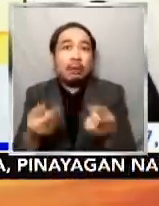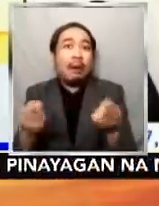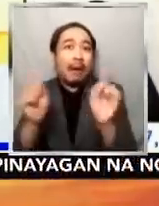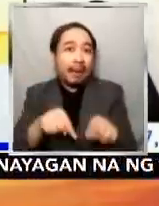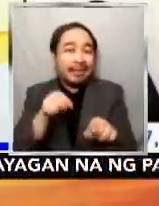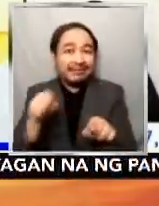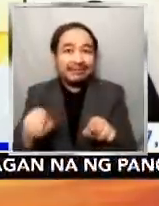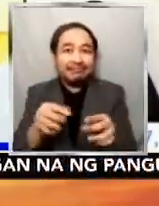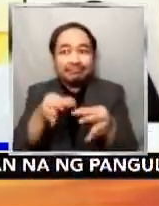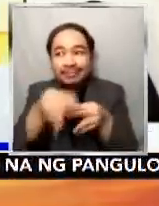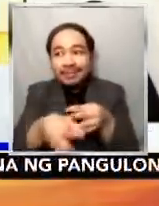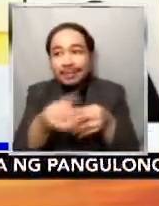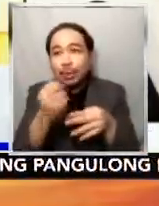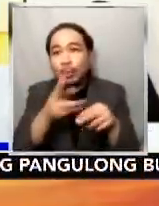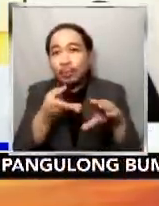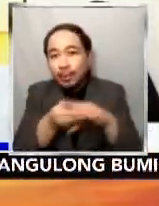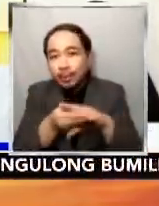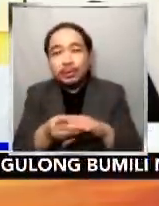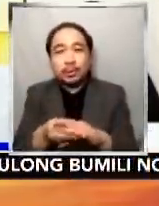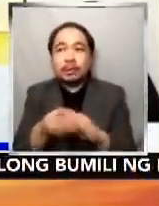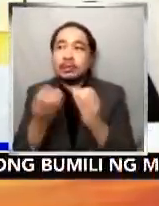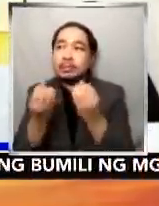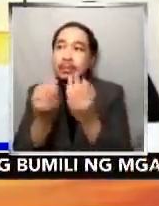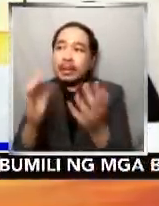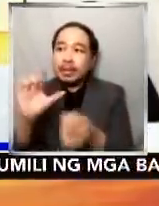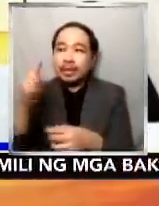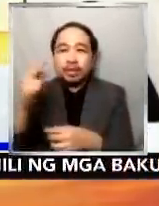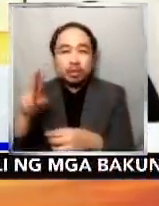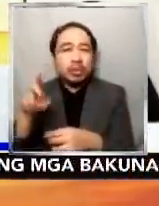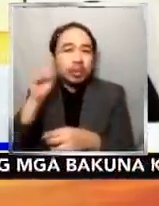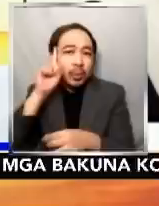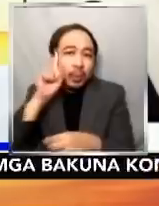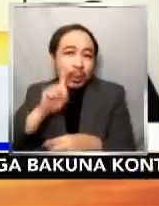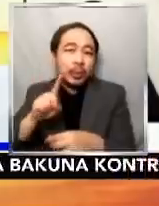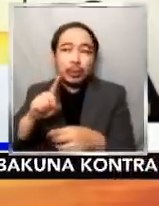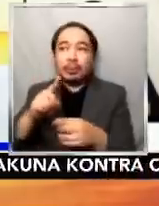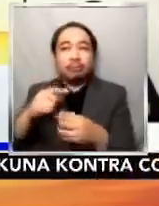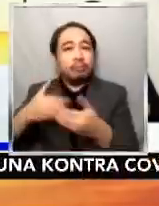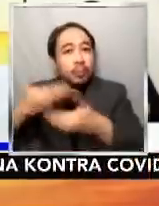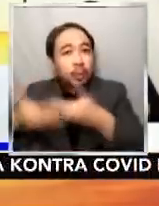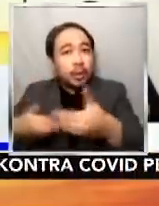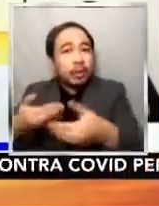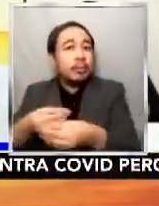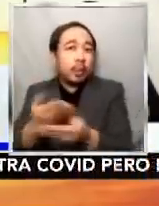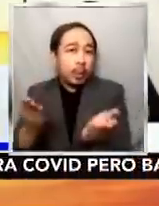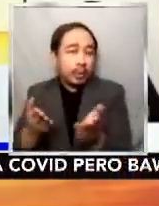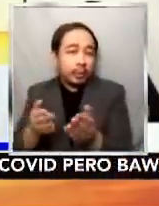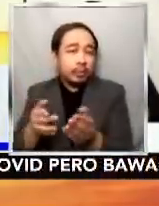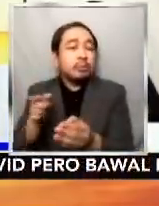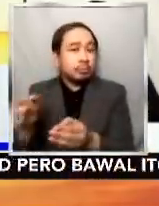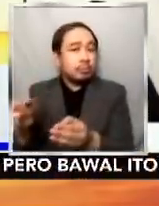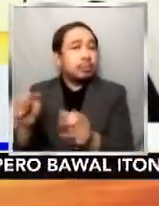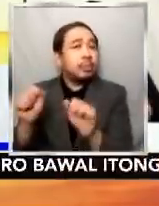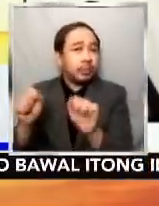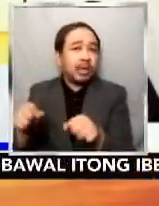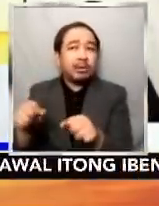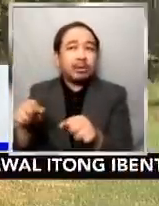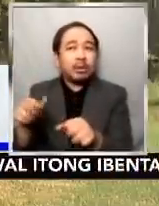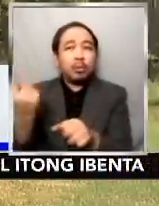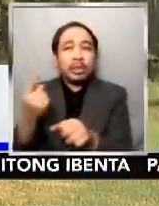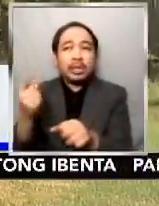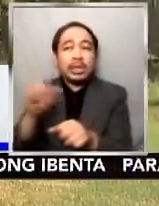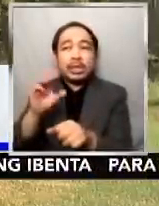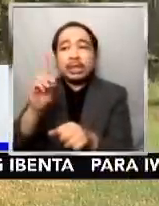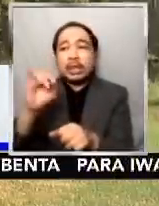vast majority naman ng mga LGUs na maging maayos yung pamimigay ay they can operate monitored na lang by the DILG.